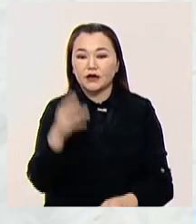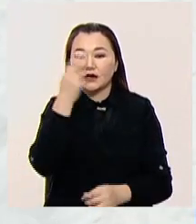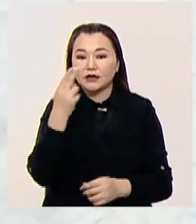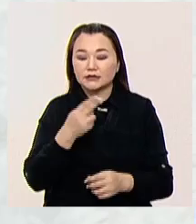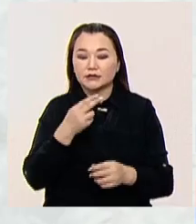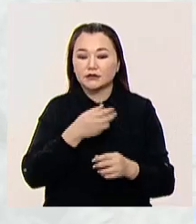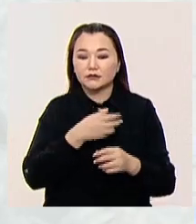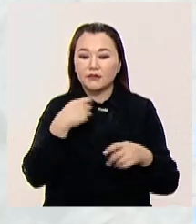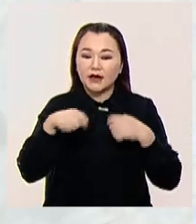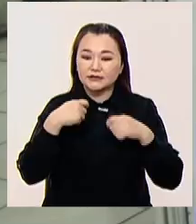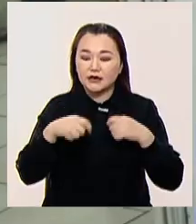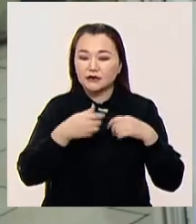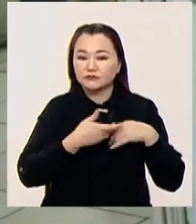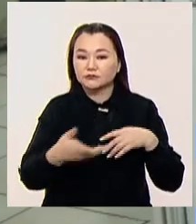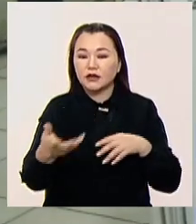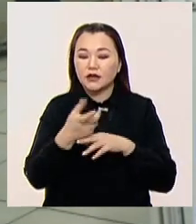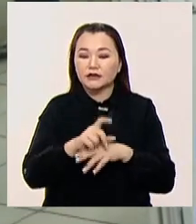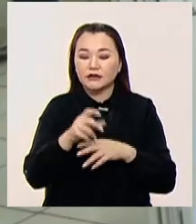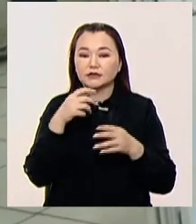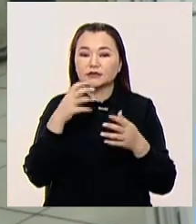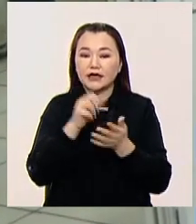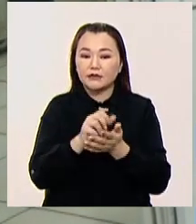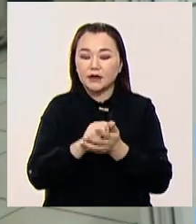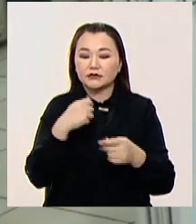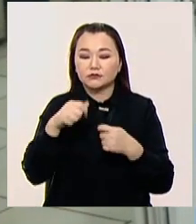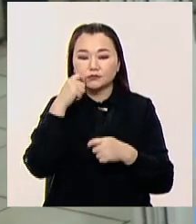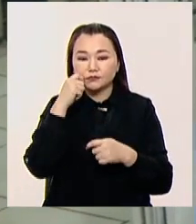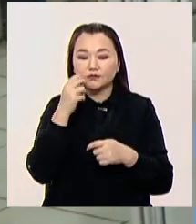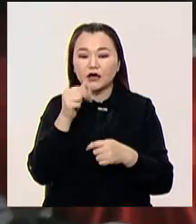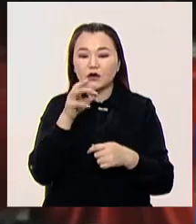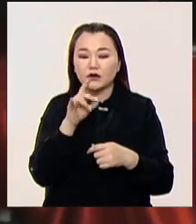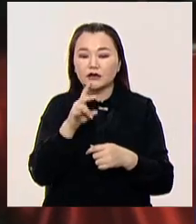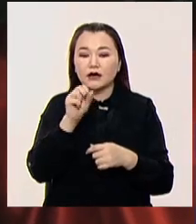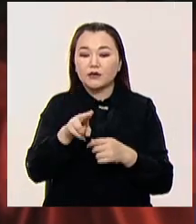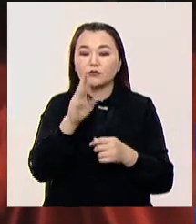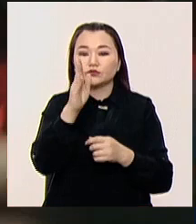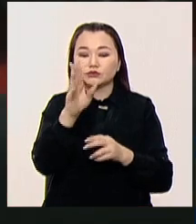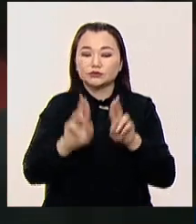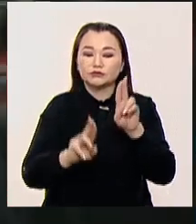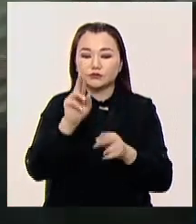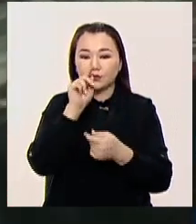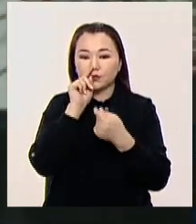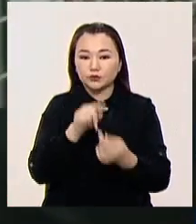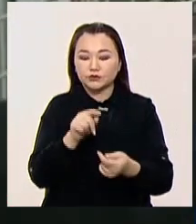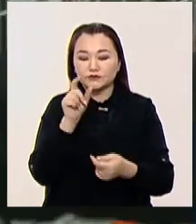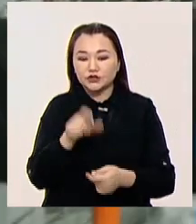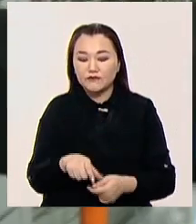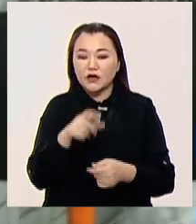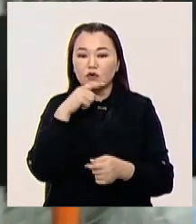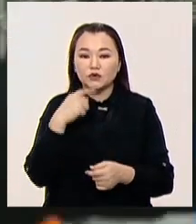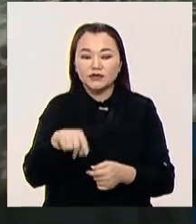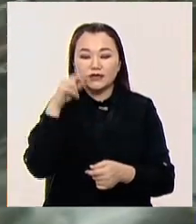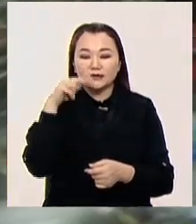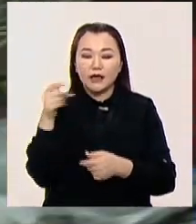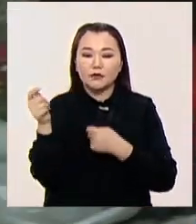Астананың жайма базарында аяқ киім сатумен айналысатын Дәурен Дауылбаев сәуірде күшіне енетін ережеге қарсы. Ол Ресей мен